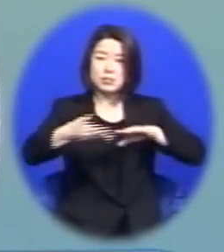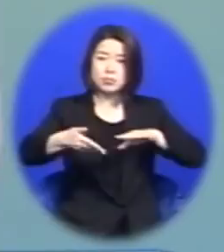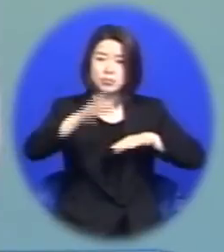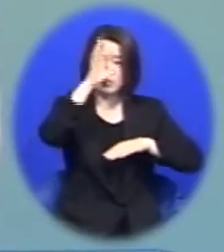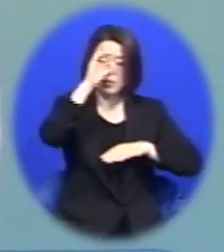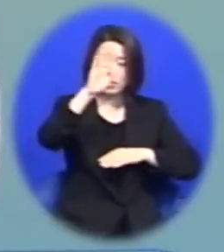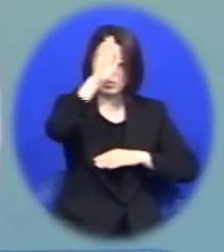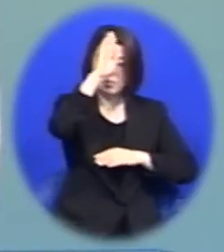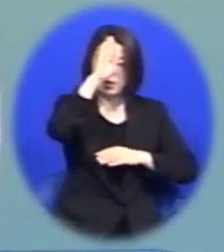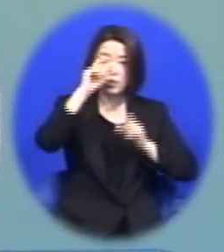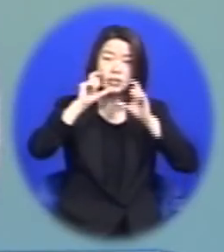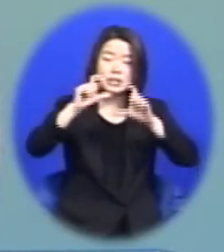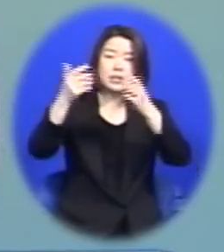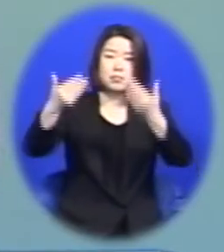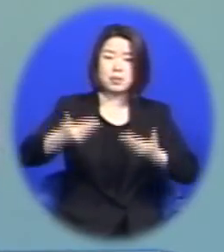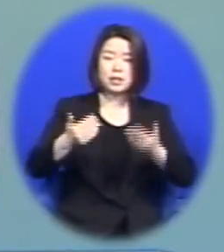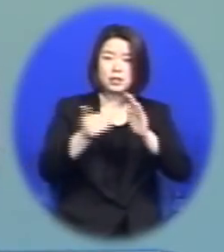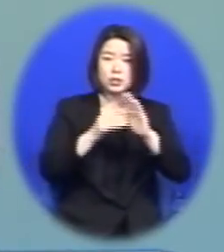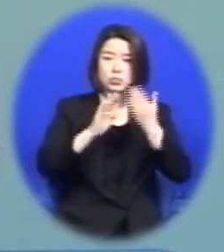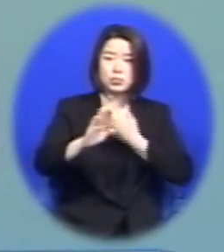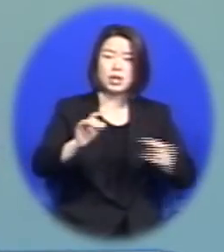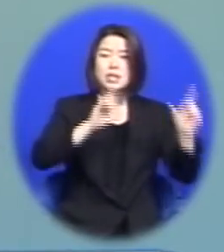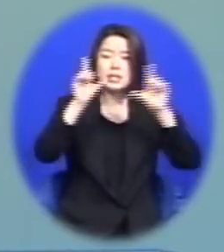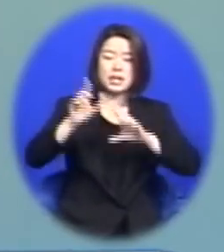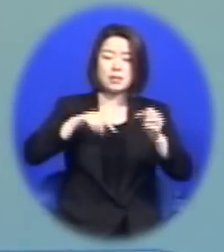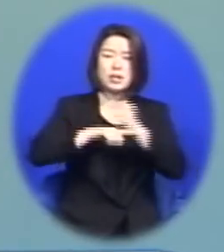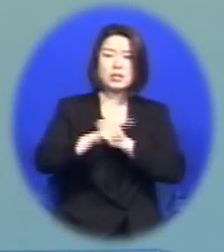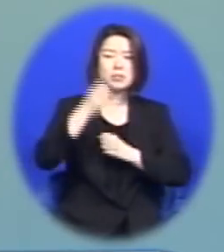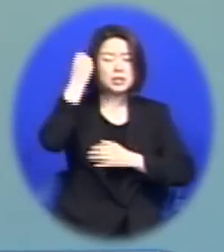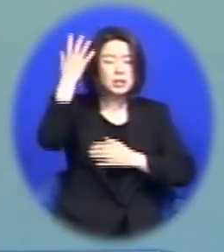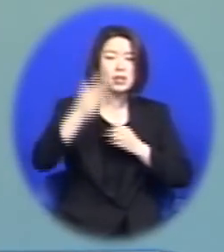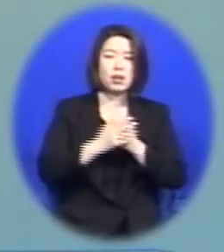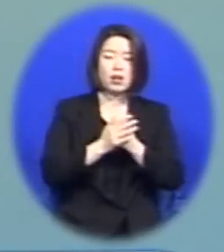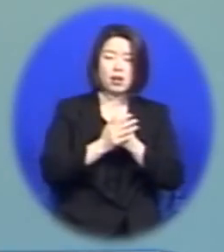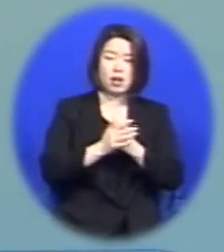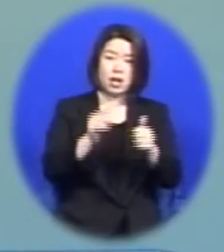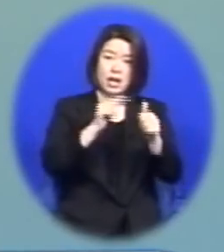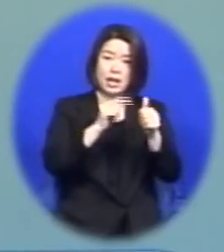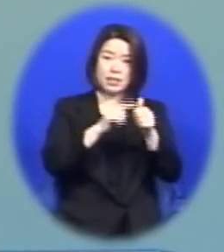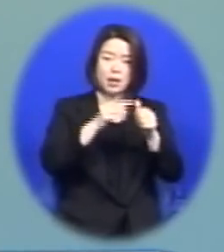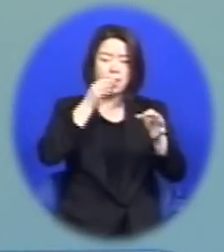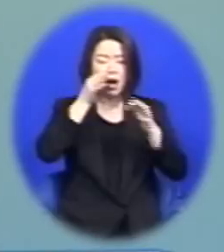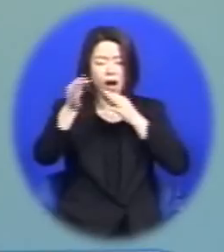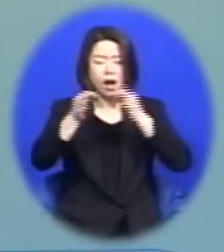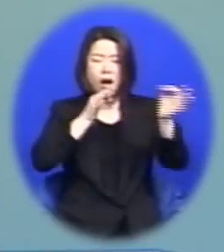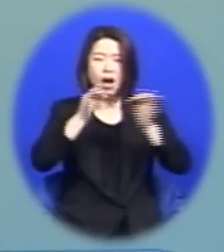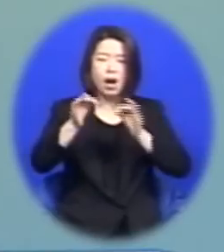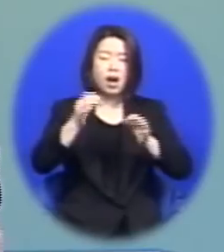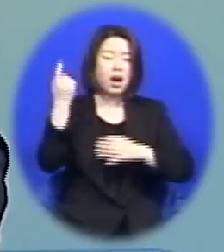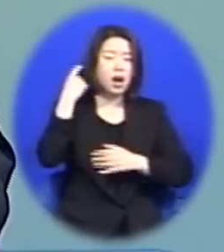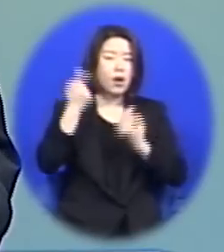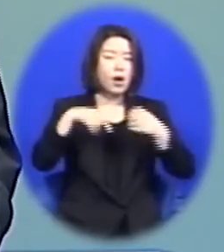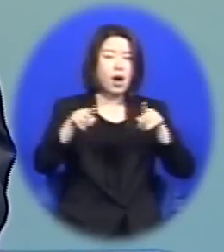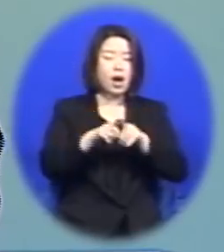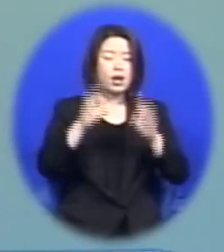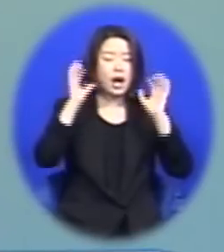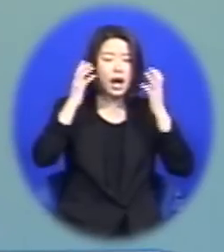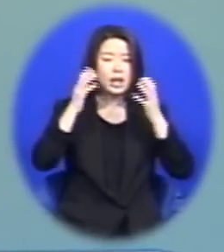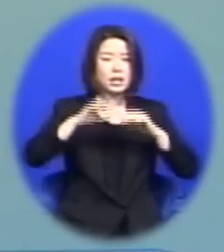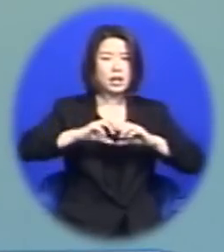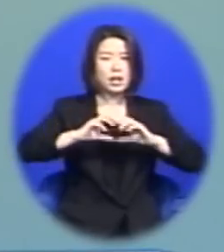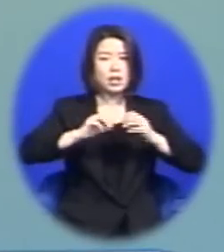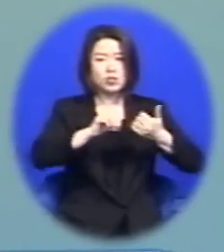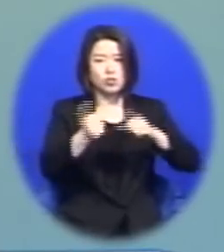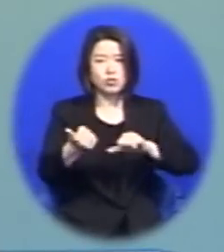삶의 의미를 상실했습니다 그리고 남편의 통곡 소리와 함께 아이가 세상을 떠나 던 날 나는 괴성을